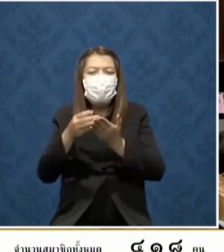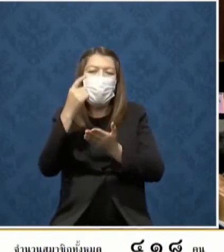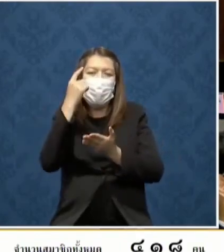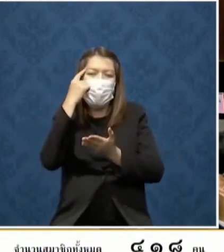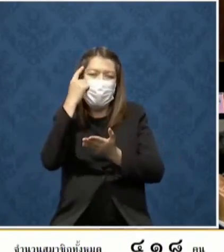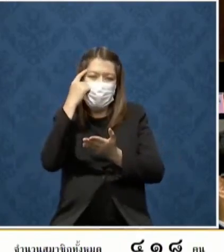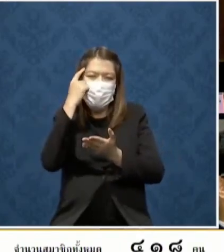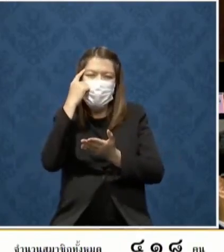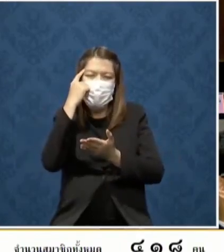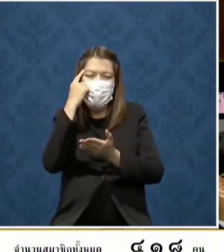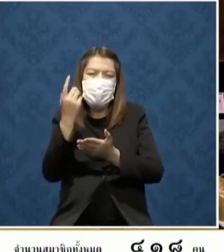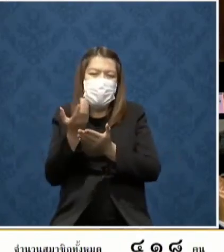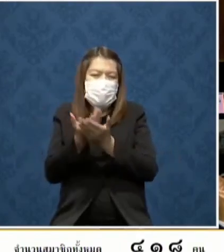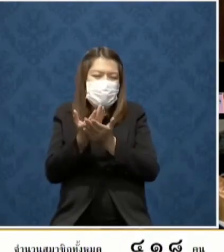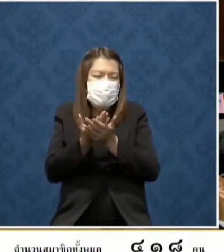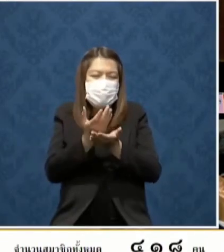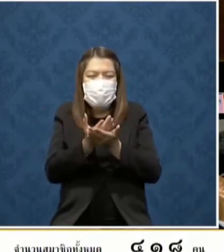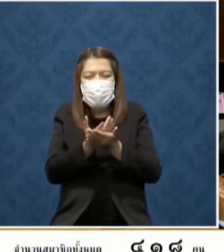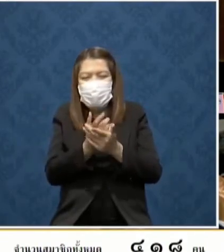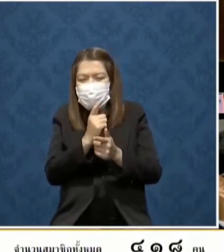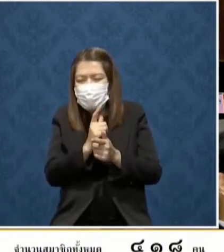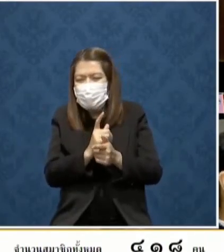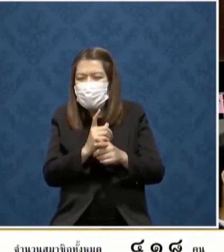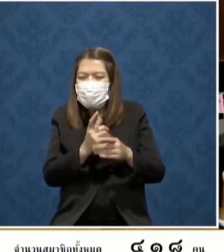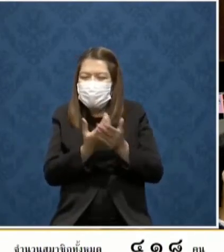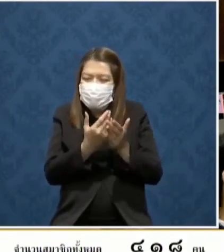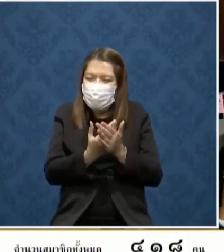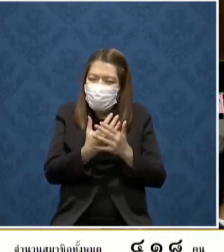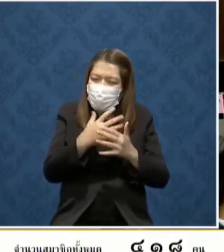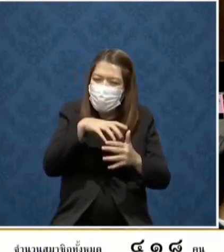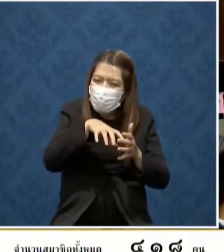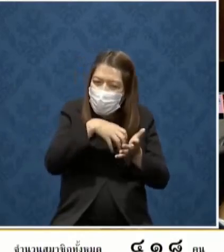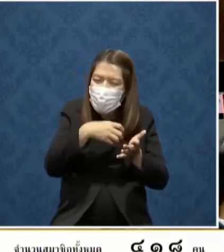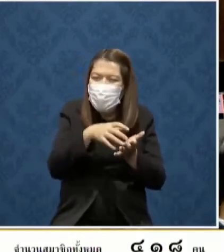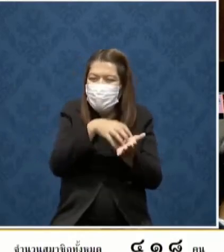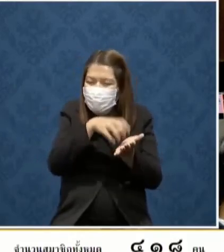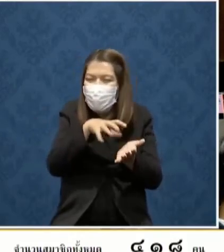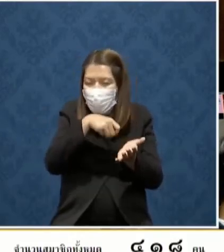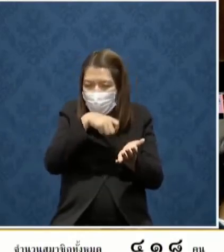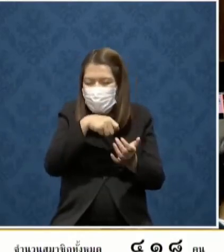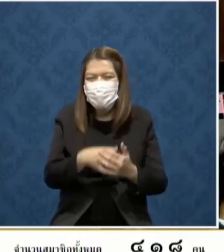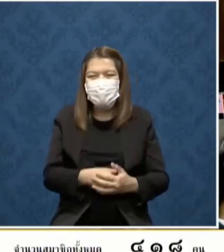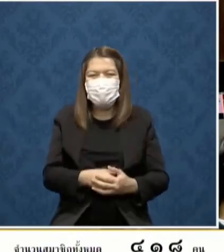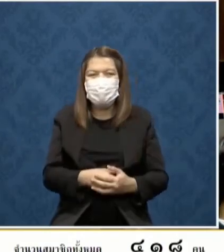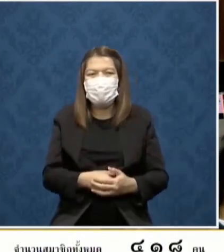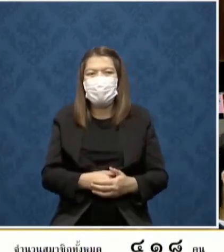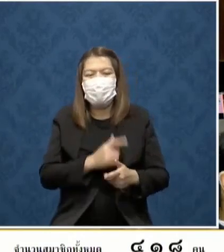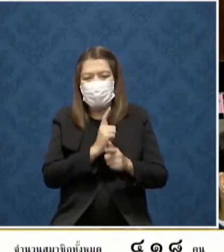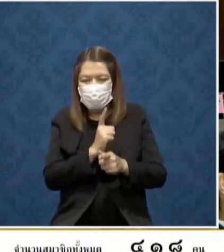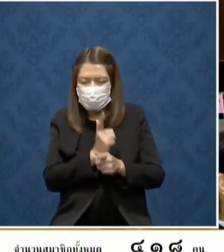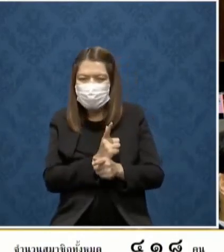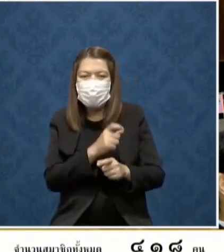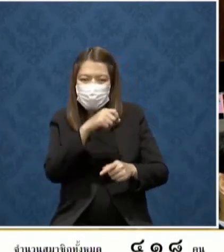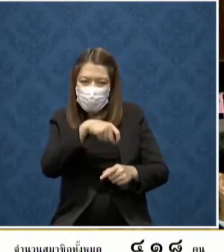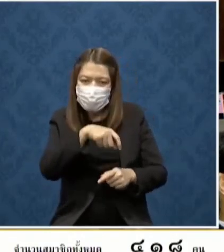ินกนหนั คัทานประทานกินเหล็ กินรวดเชื่อม กินค่าแง ตำแหน่งเห็กที่ควรซ่ม ก็ไม่ซ่ม